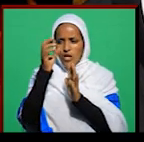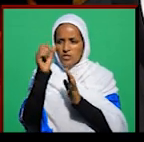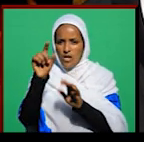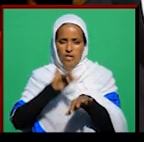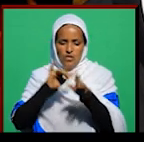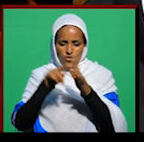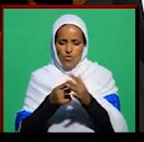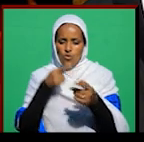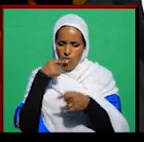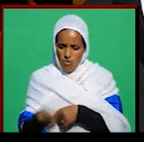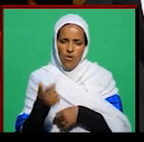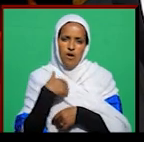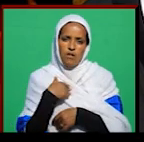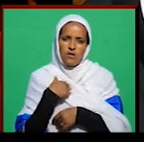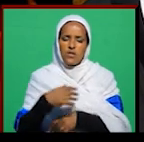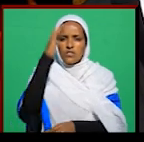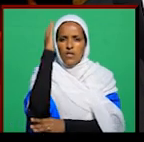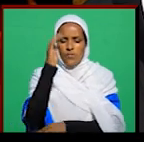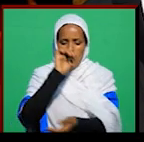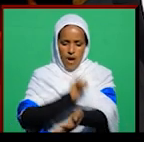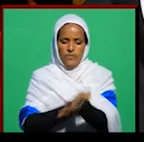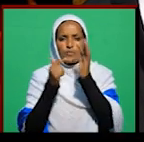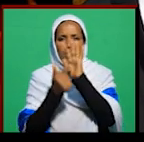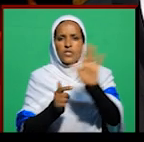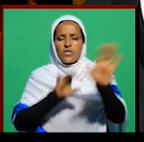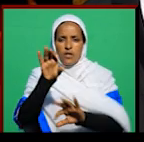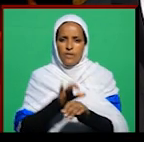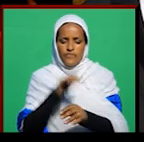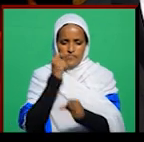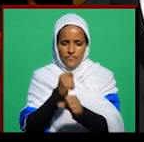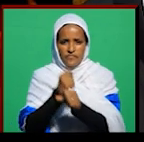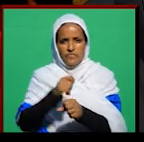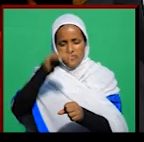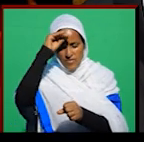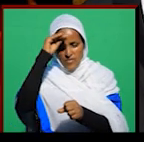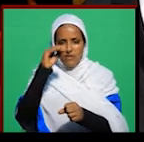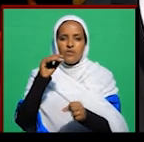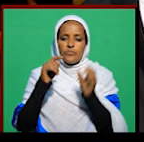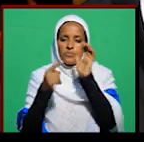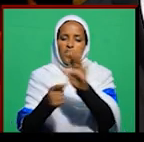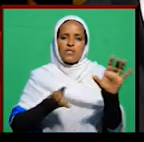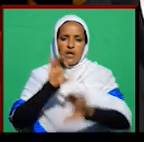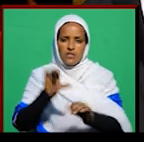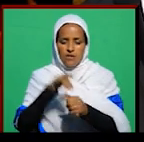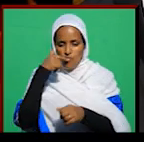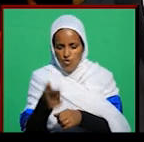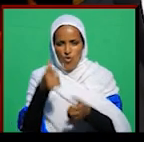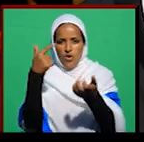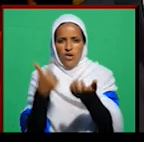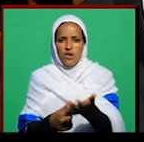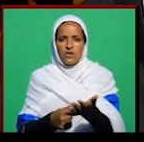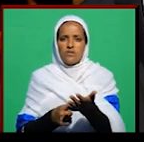11 ጀምሮ ተናግሮታል። እግዚአብሔር ለአብርሃም ምልክት አደረገለት ወገብረ ሎቱ ትምህርተ ምልክት አደረገለት